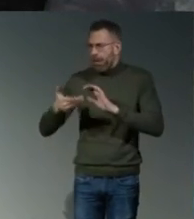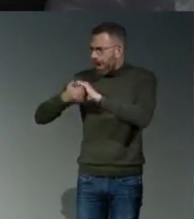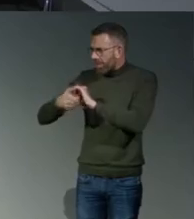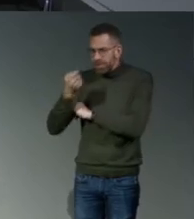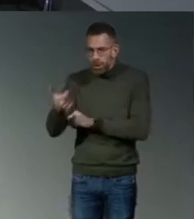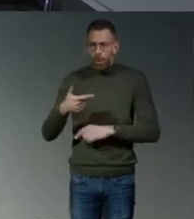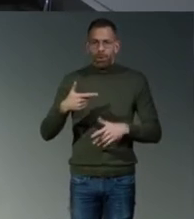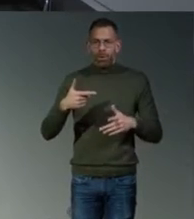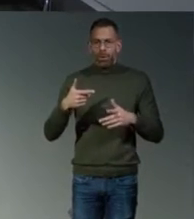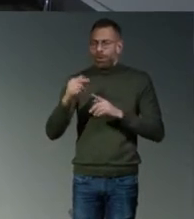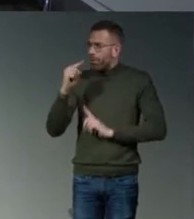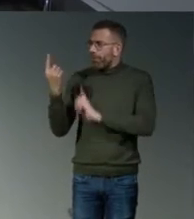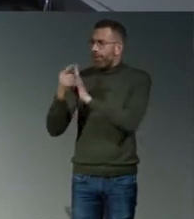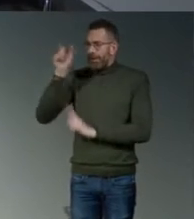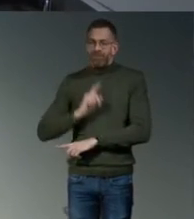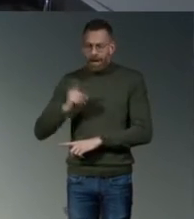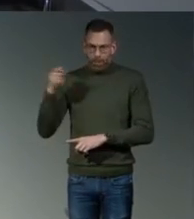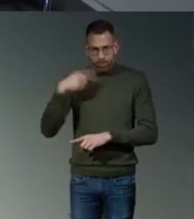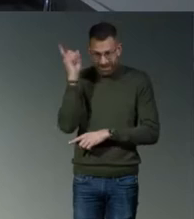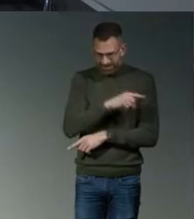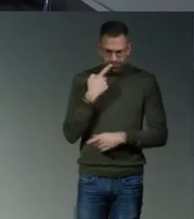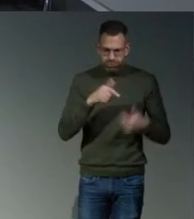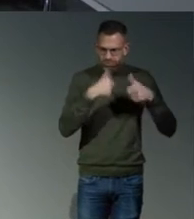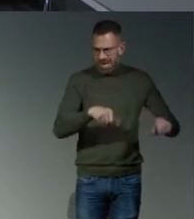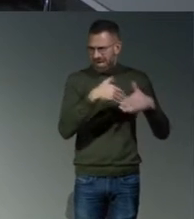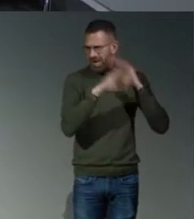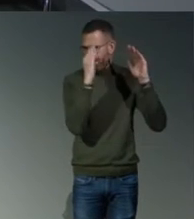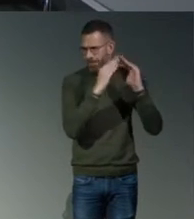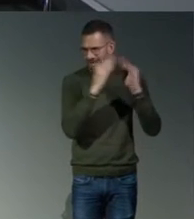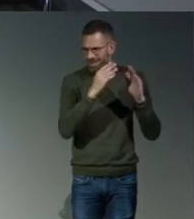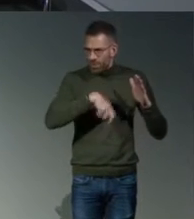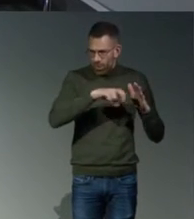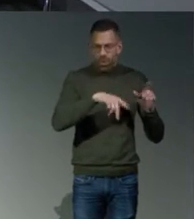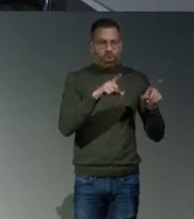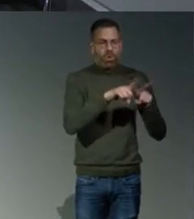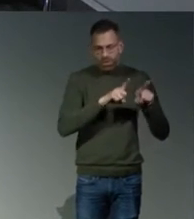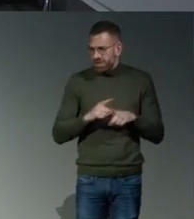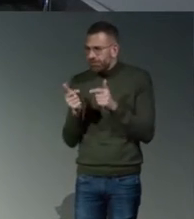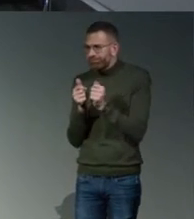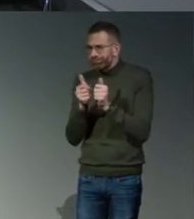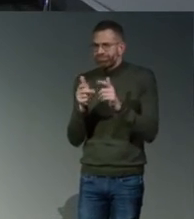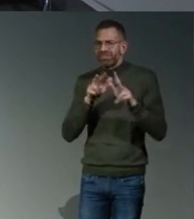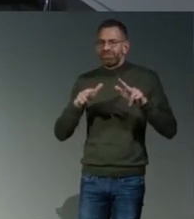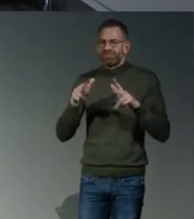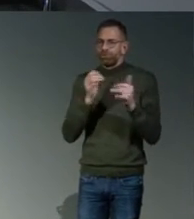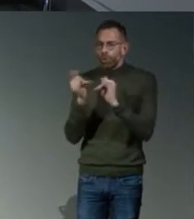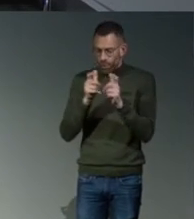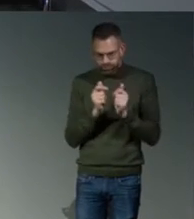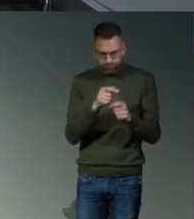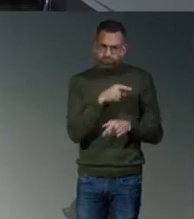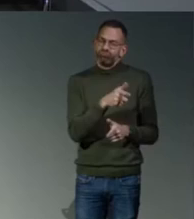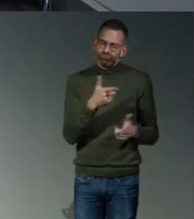les filles, qui reste chez lui et qui... joue aussi aux jeux vidéo, etc. Il existe